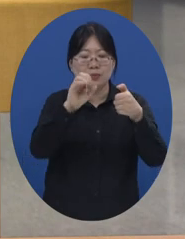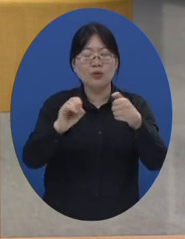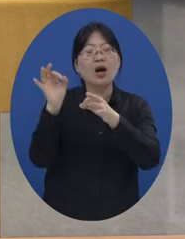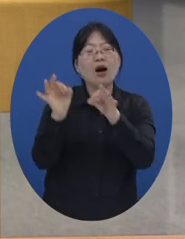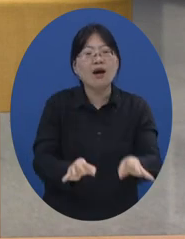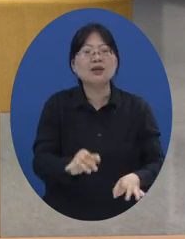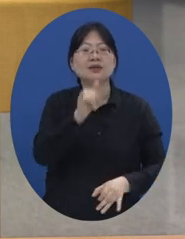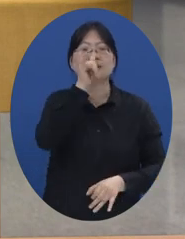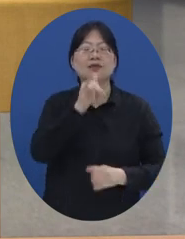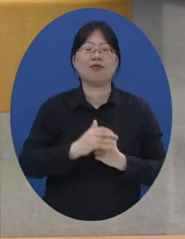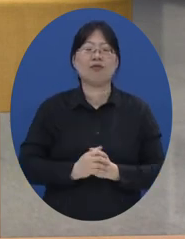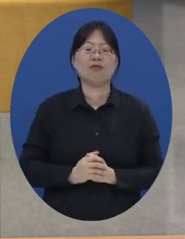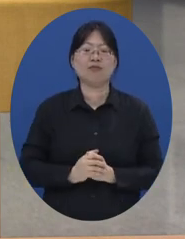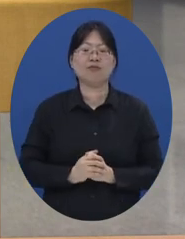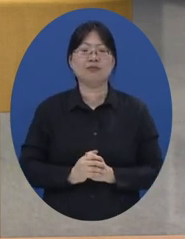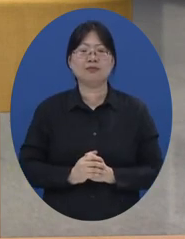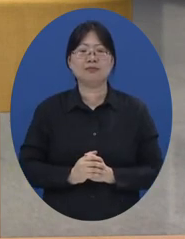할인됩니다